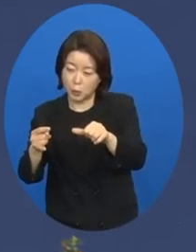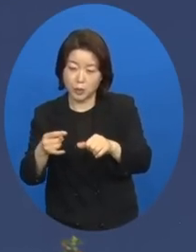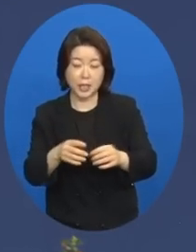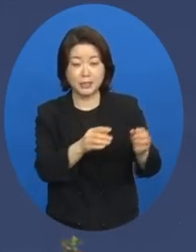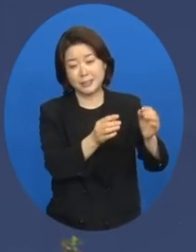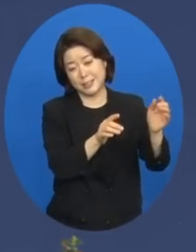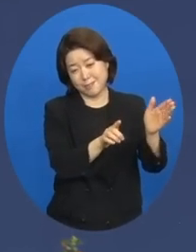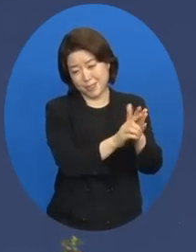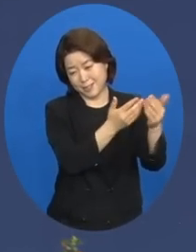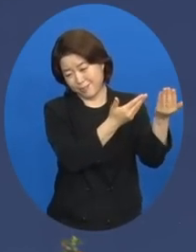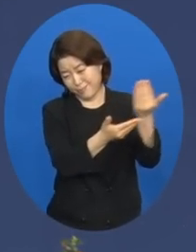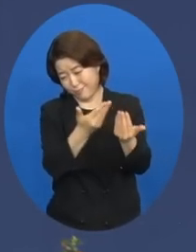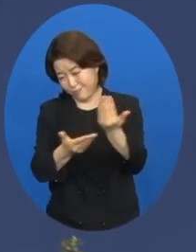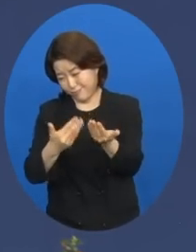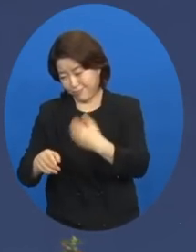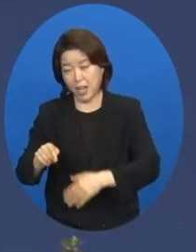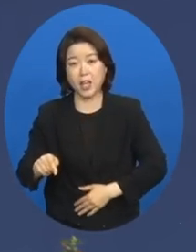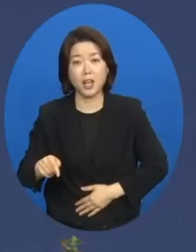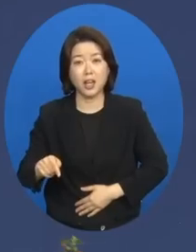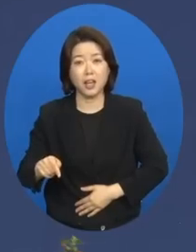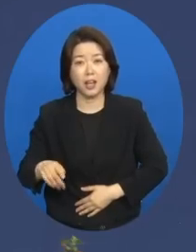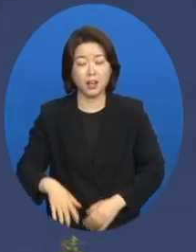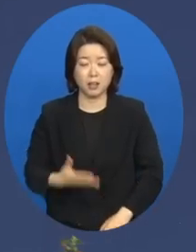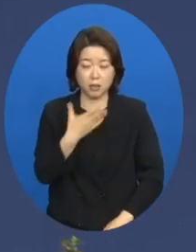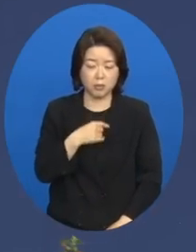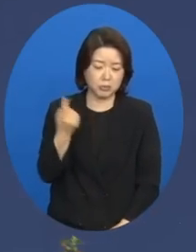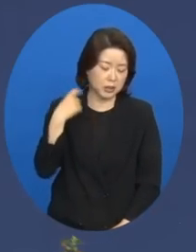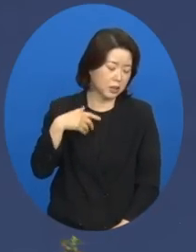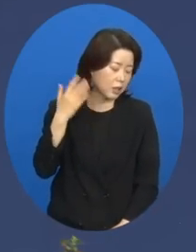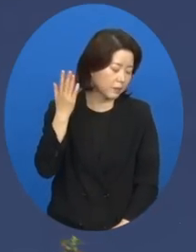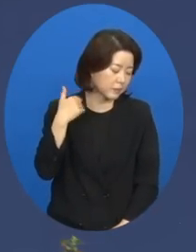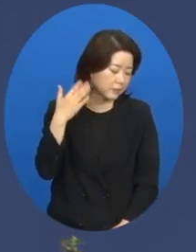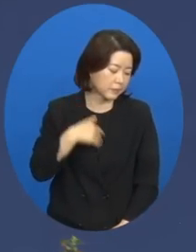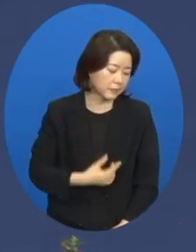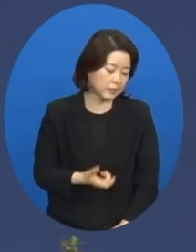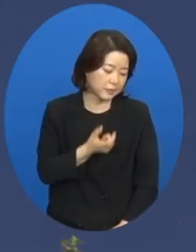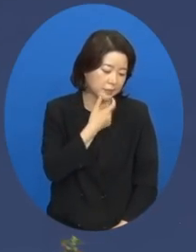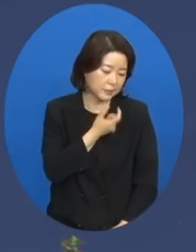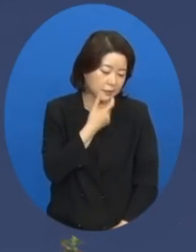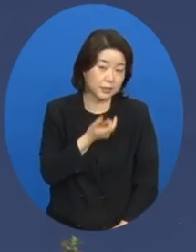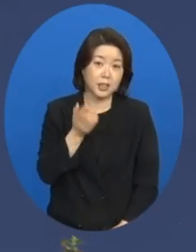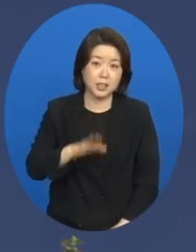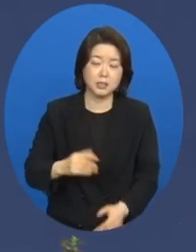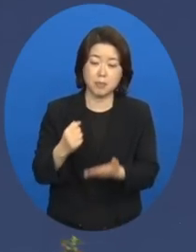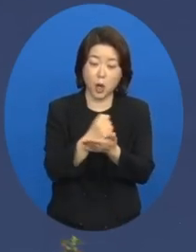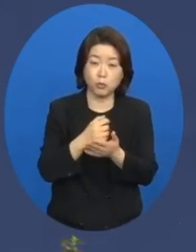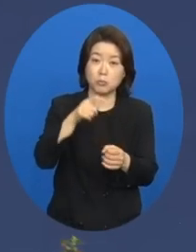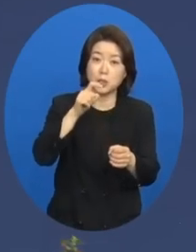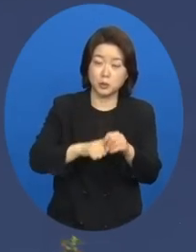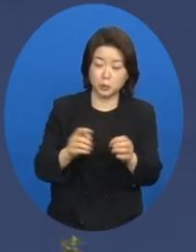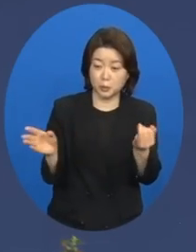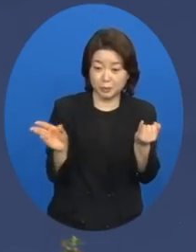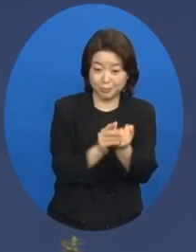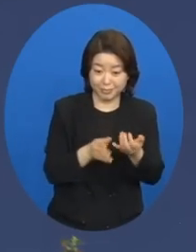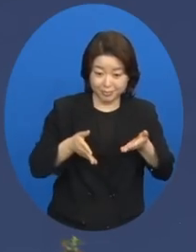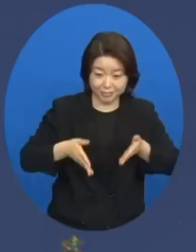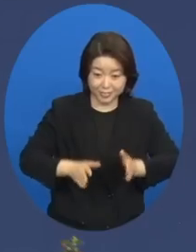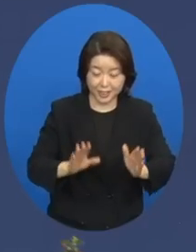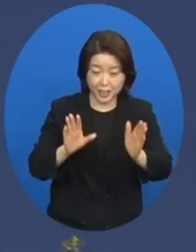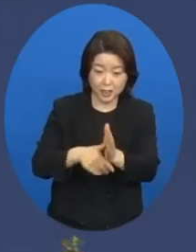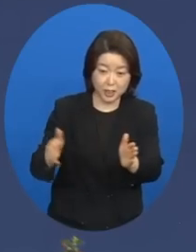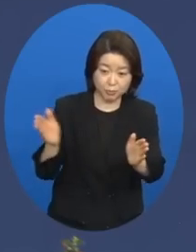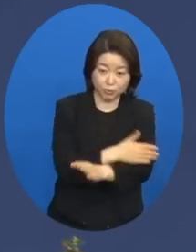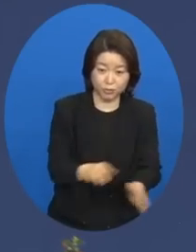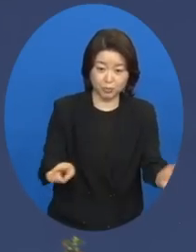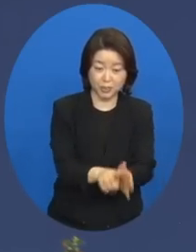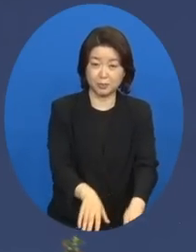믿었으면 제일 복음을 듣기 싫어도 운명적으로 모태신앙이란 태어날